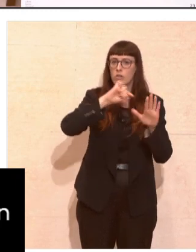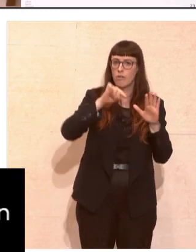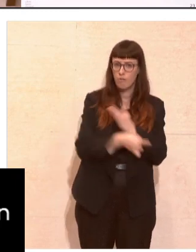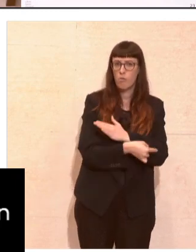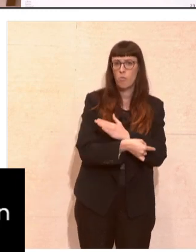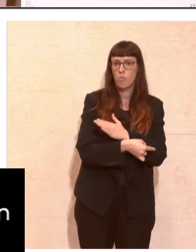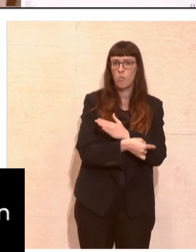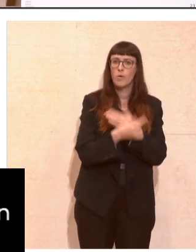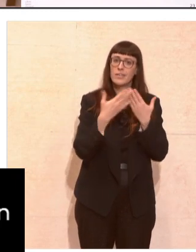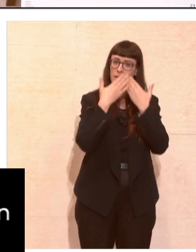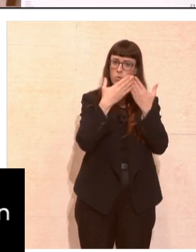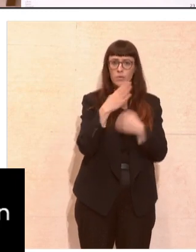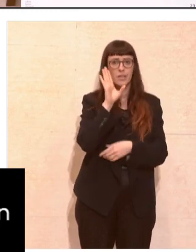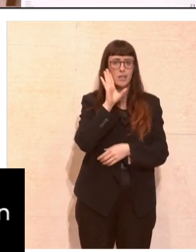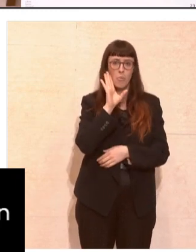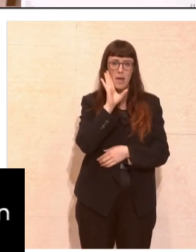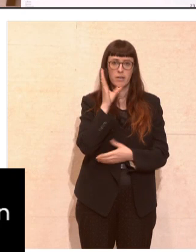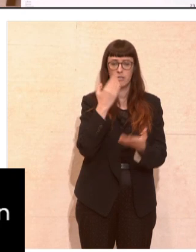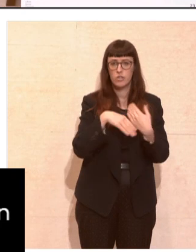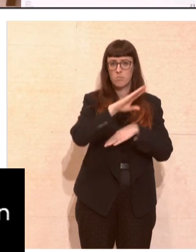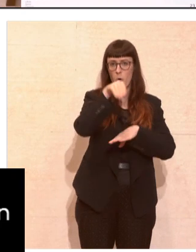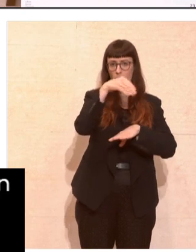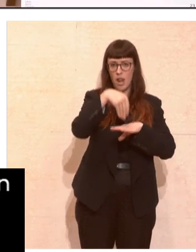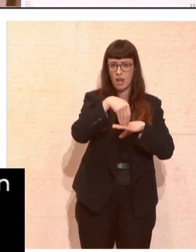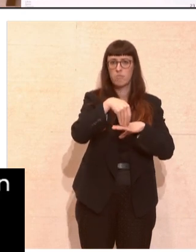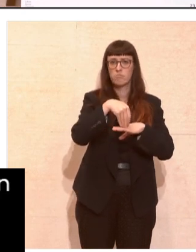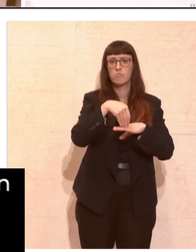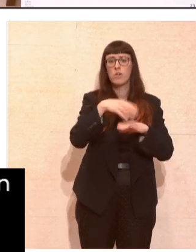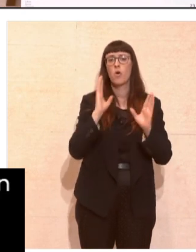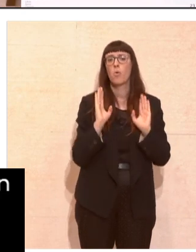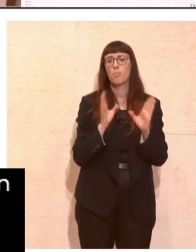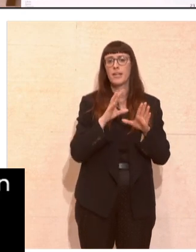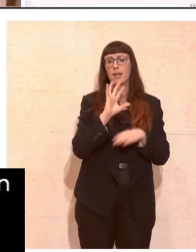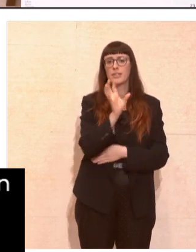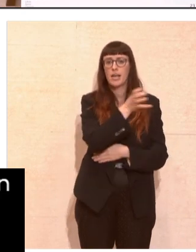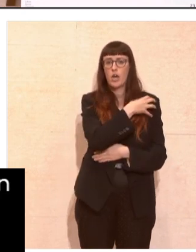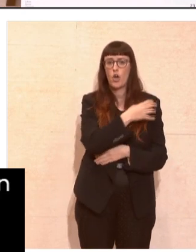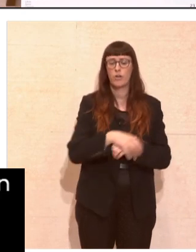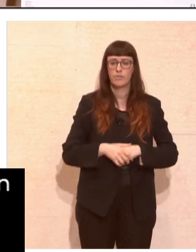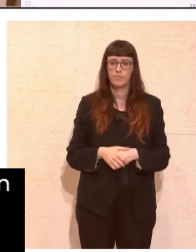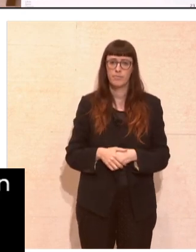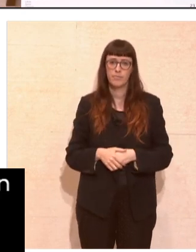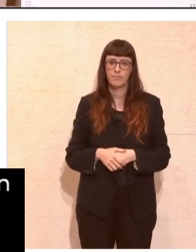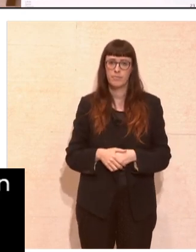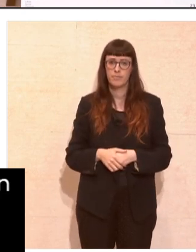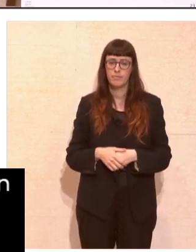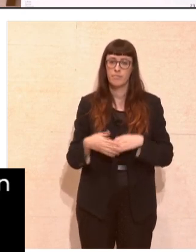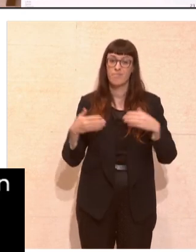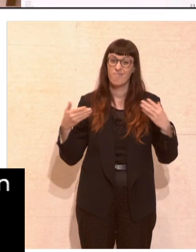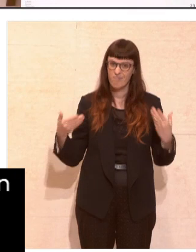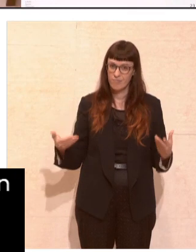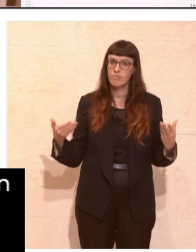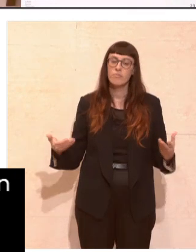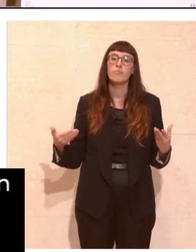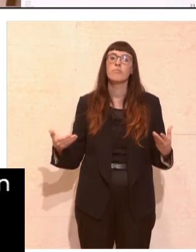Montréal. Donc, notre échantillon, qui est un échantillon représentatif d'enfants lorsqu'ils avaient 5 mois,